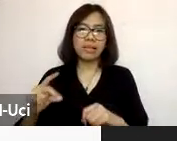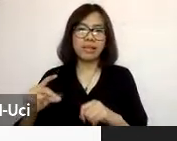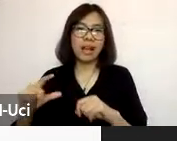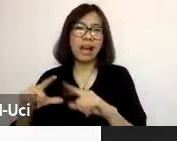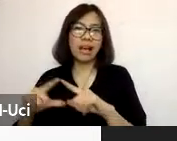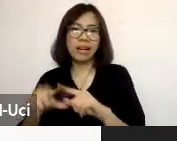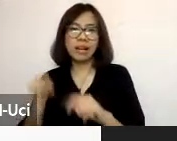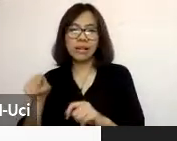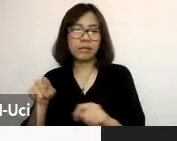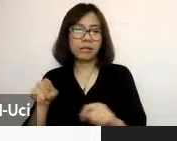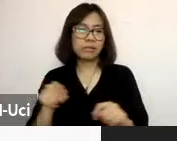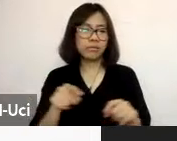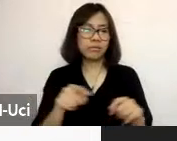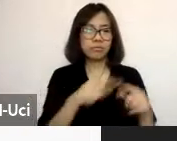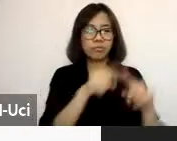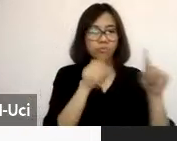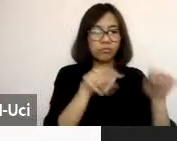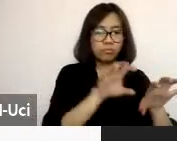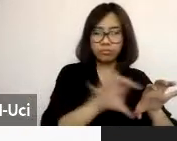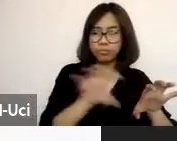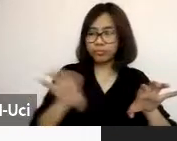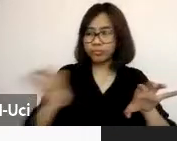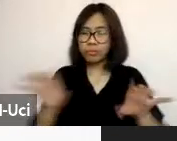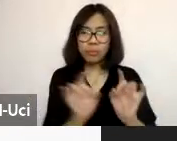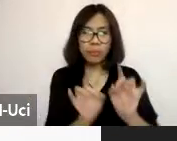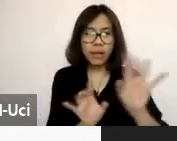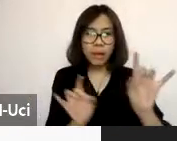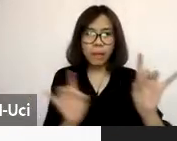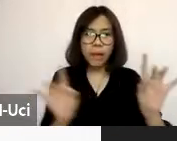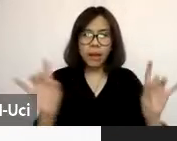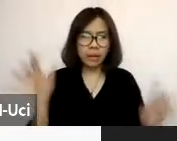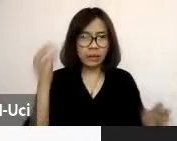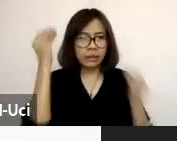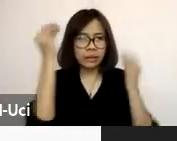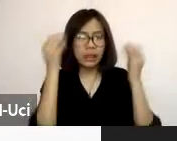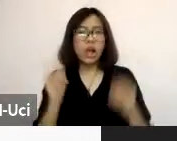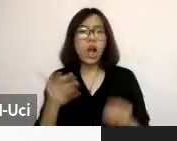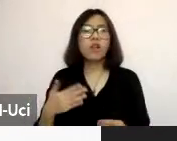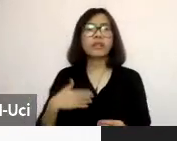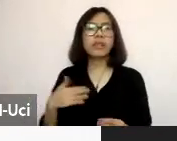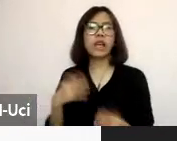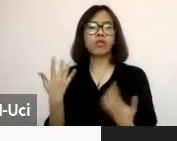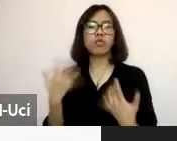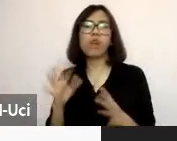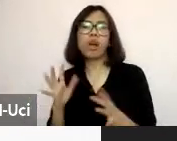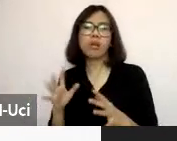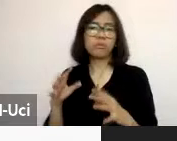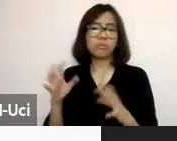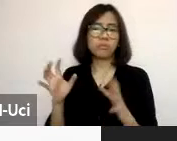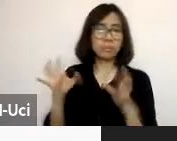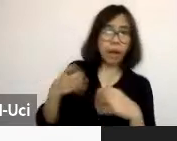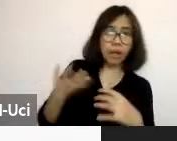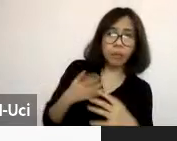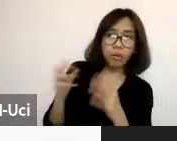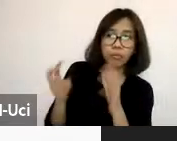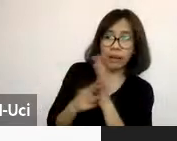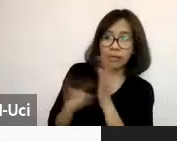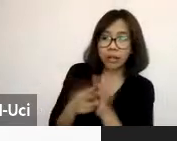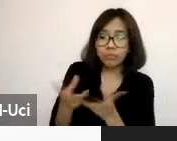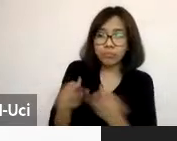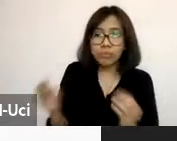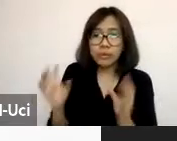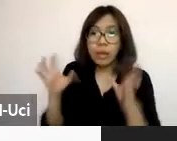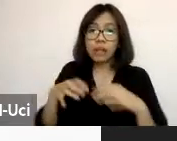lainnya kadang-kadang ada yang bertanya Kalau saya arbiter di bpsk Bolehkah saya menjadi arti